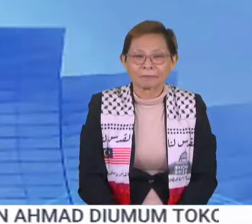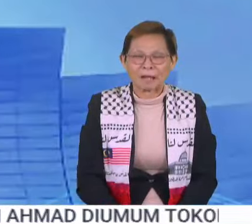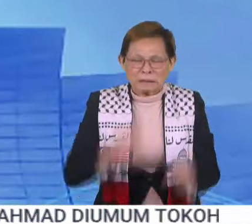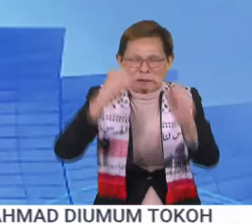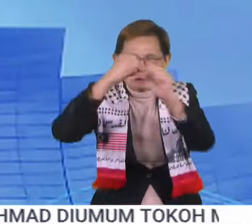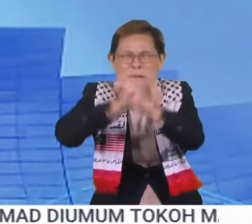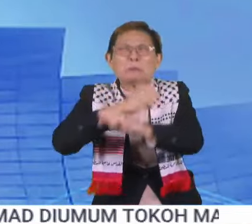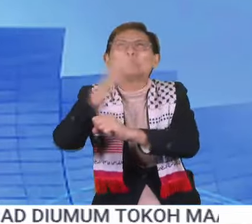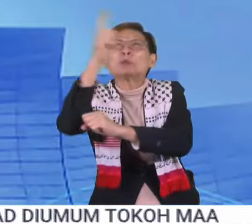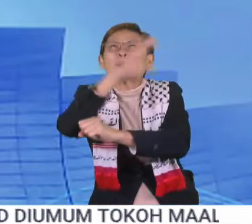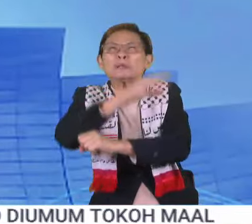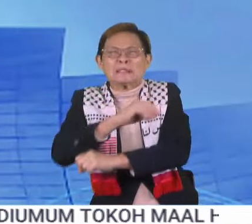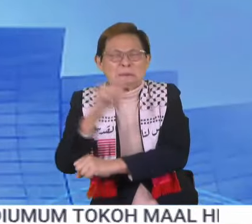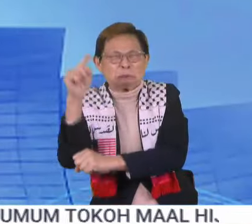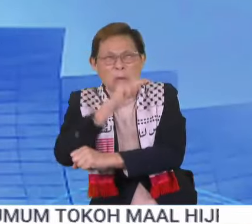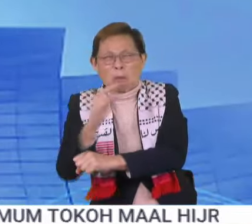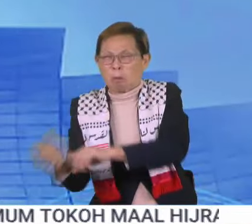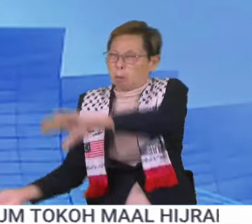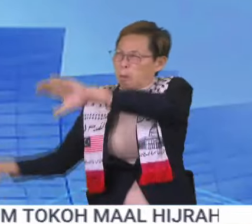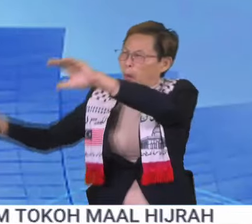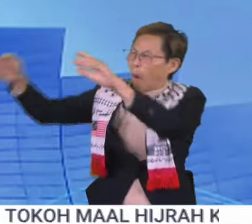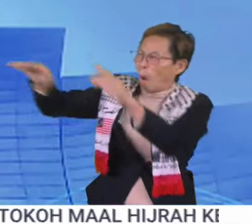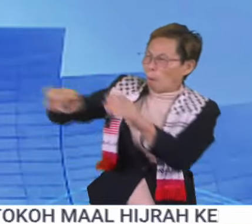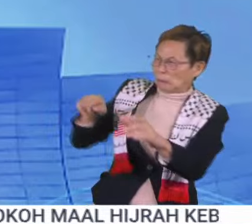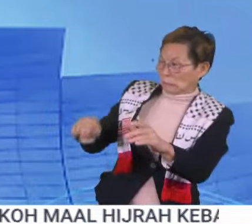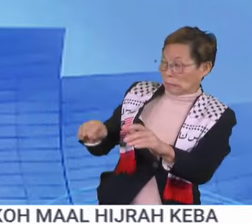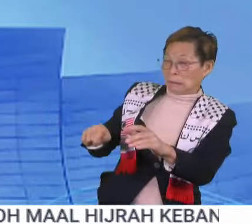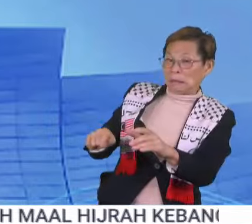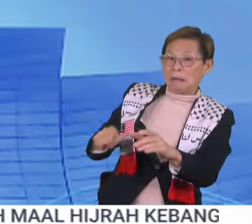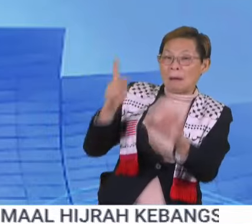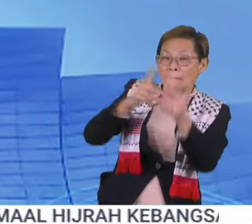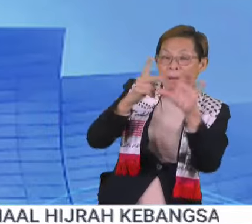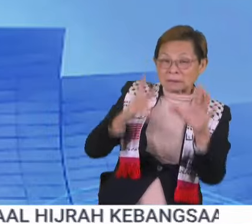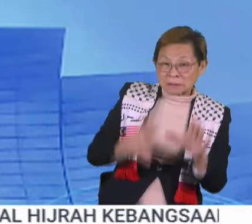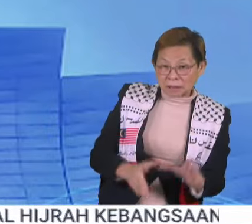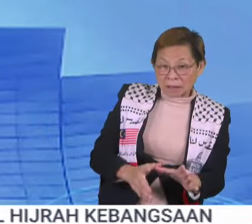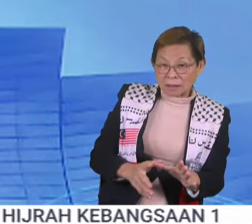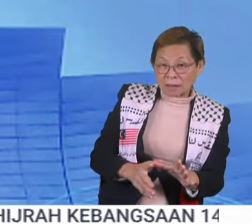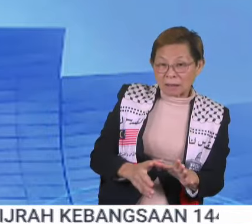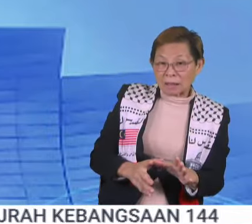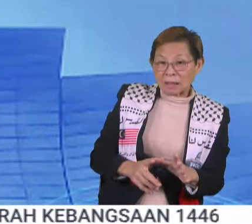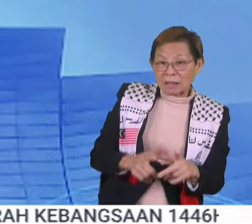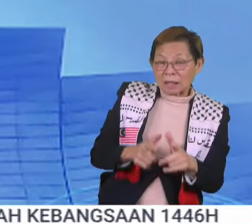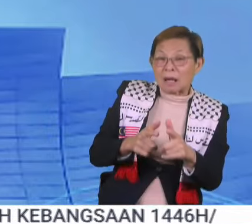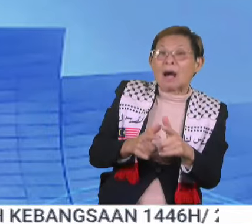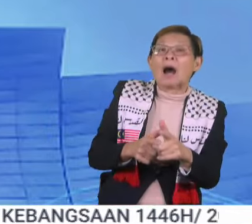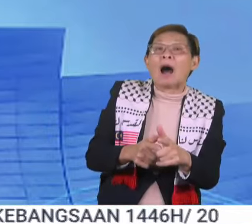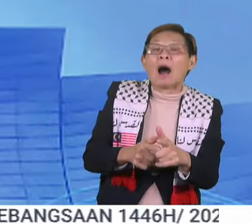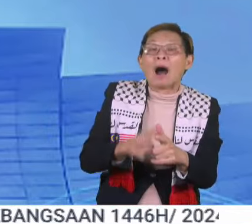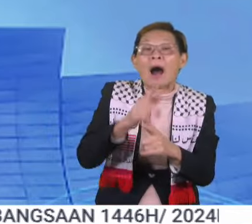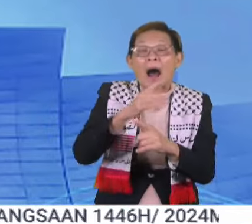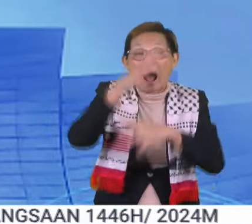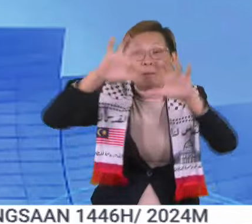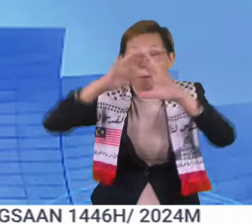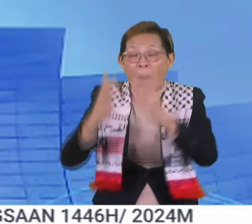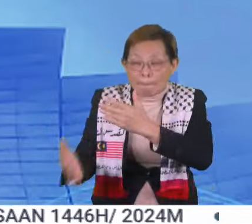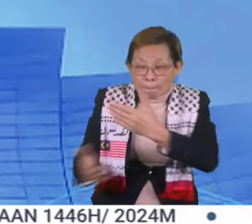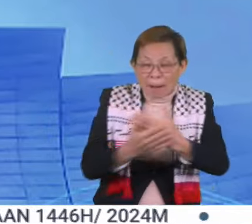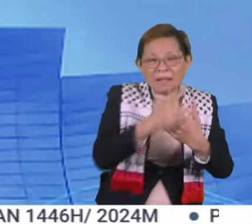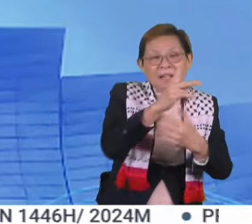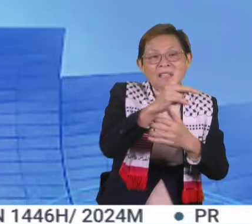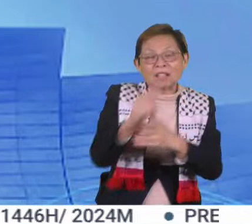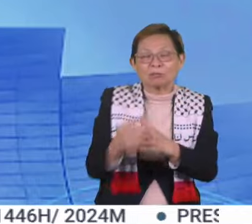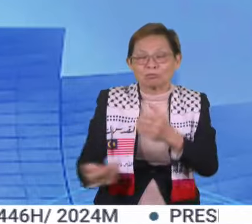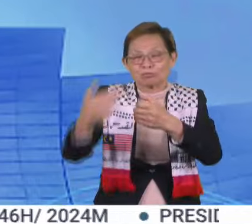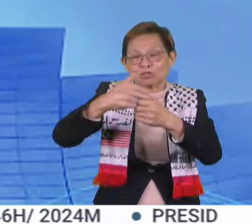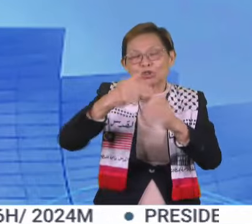Cabaran cuaca dan intensiti ombak laut menjadi faktor peserta triathlon antarabangsa kembali ke Kota Tinggi untuk menyertai acara